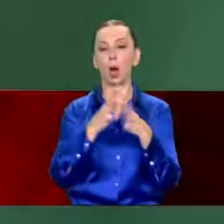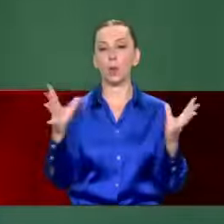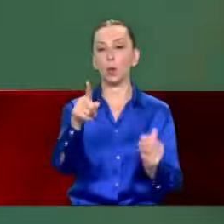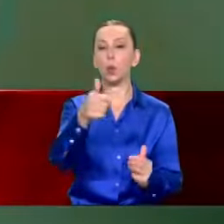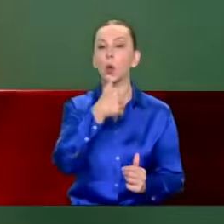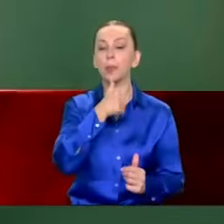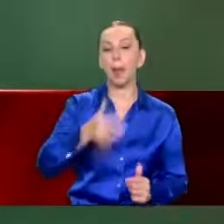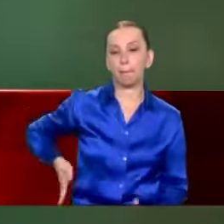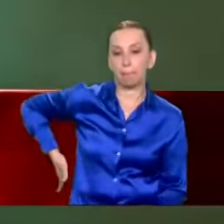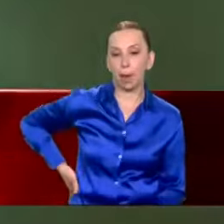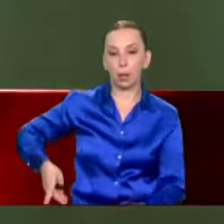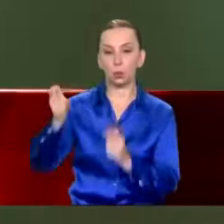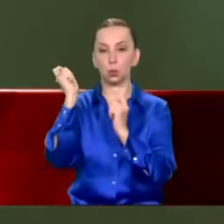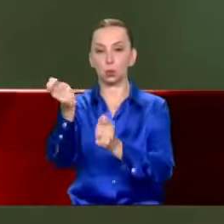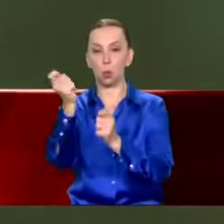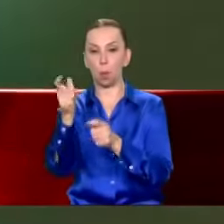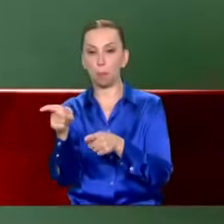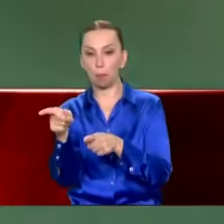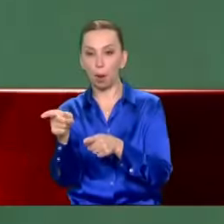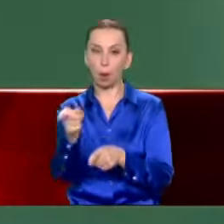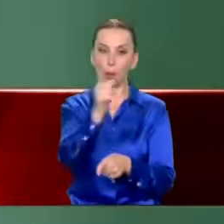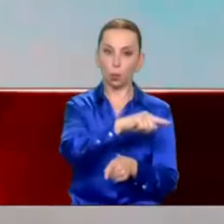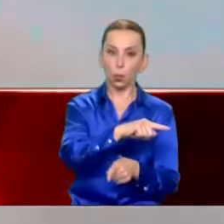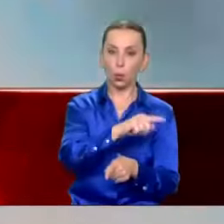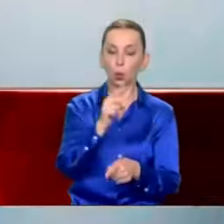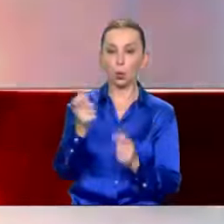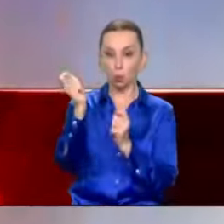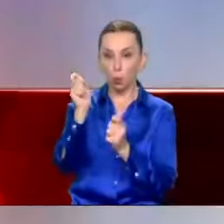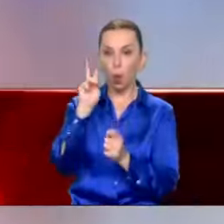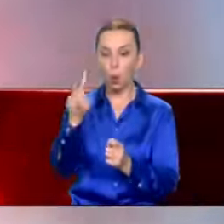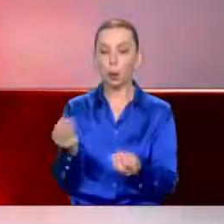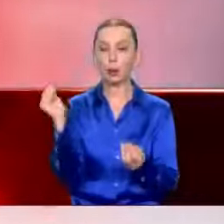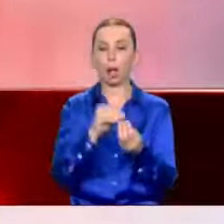çıkardı. Fakat bu karşı tarafı daha da sinirlendirdi.